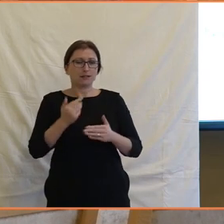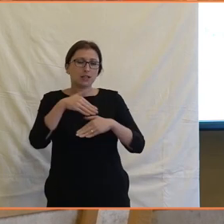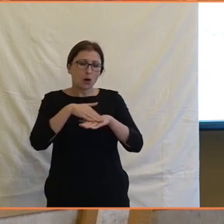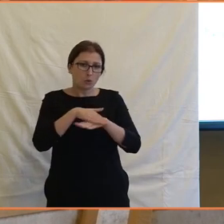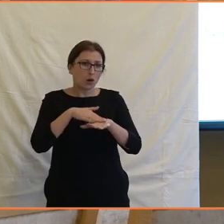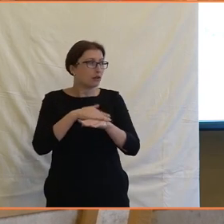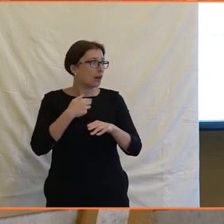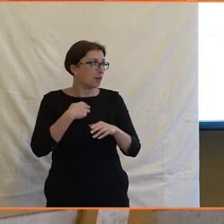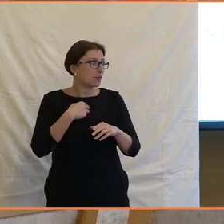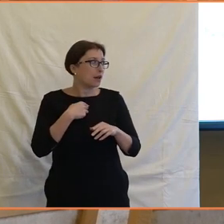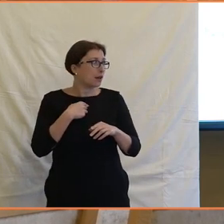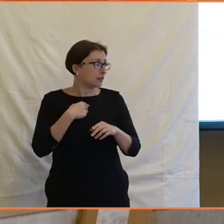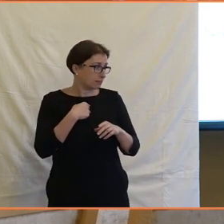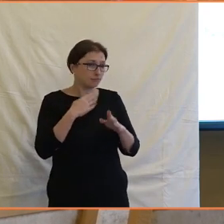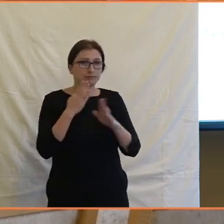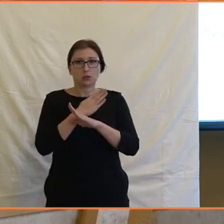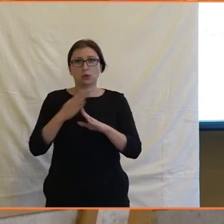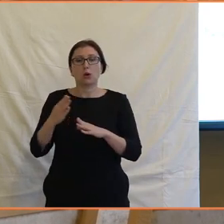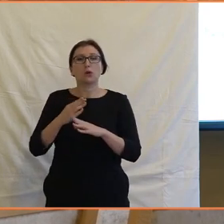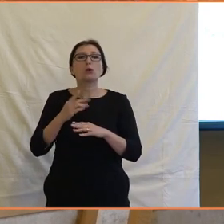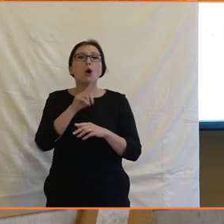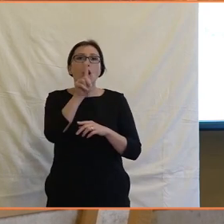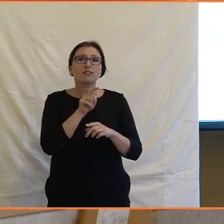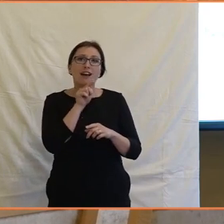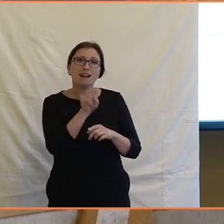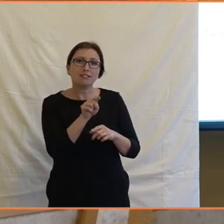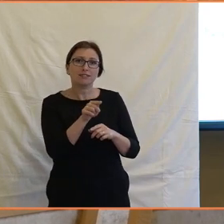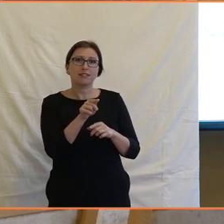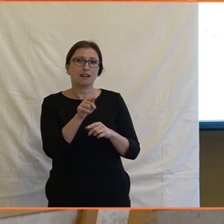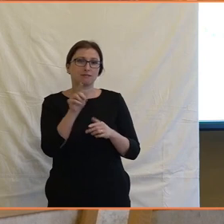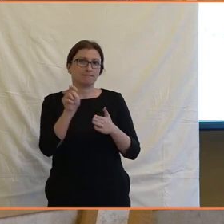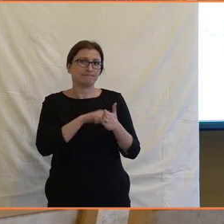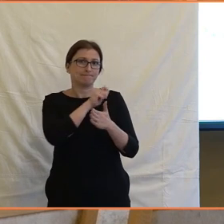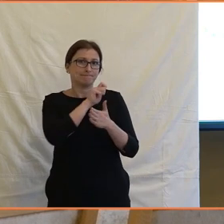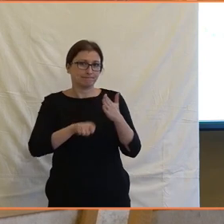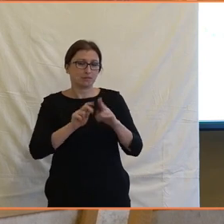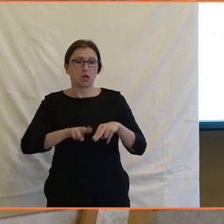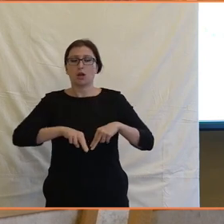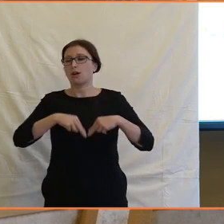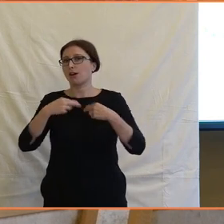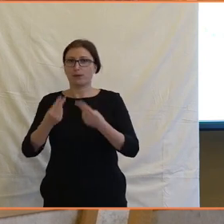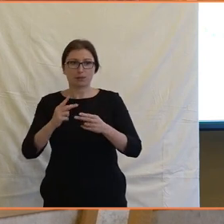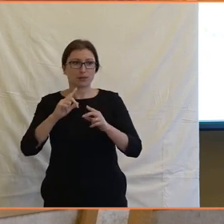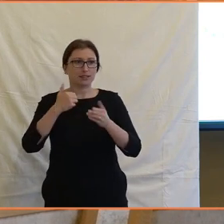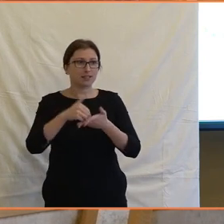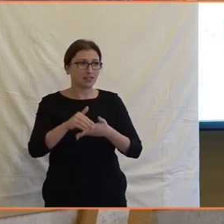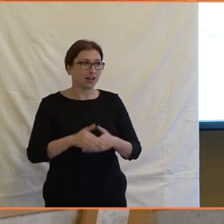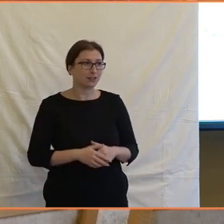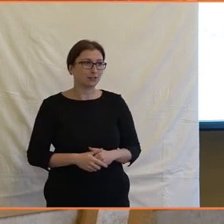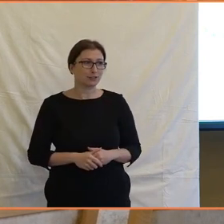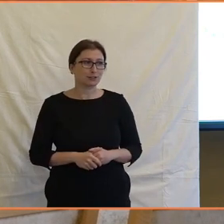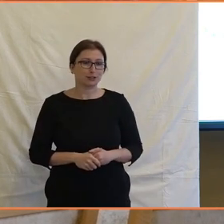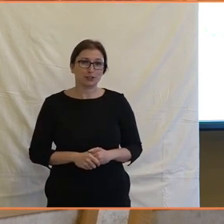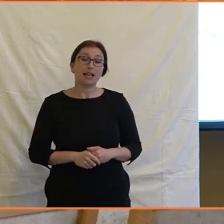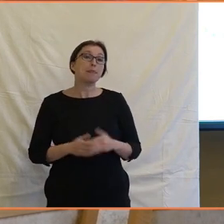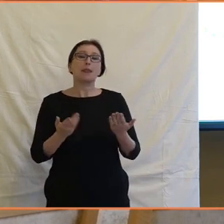využiju tohoto svého moderátorského práva se z této otázky takto vykecat a přejdeme jí, jako by nebyla. A přejdeme